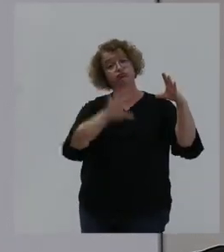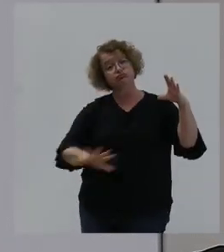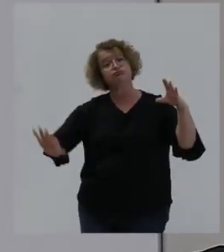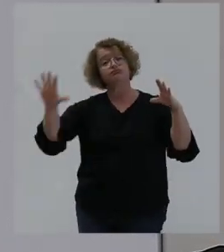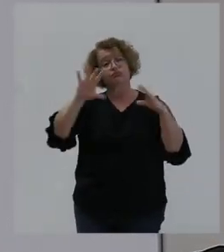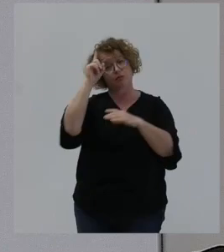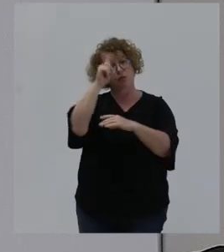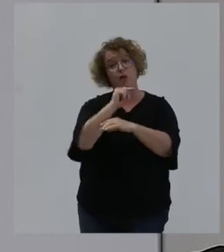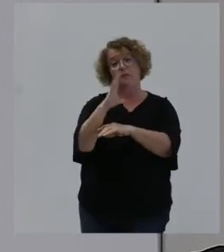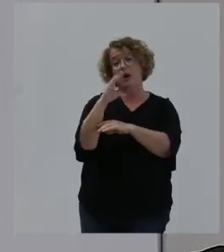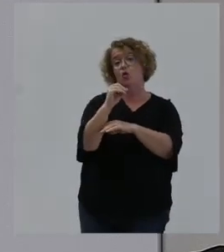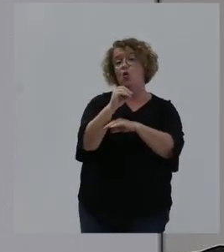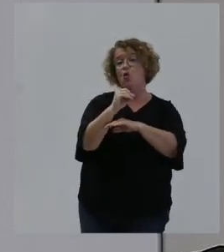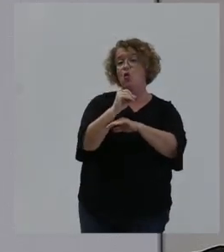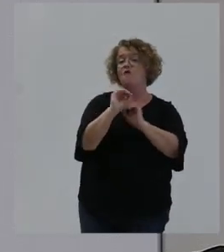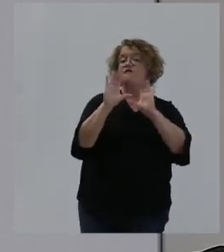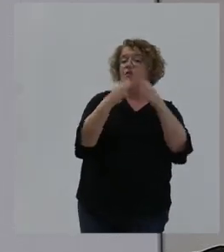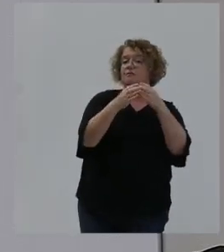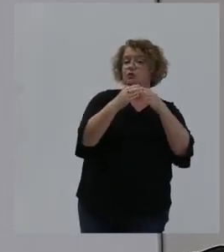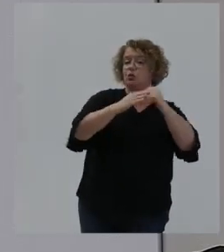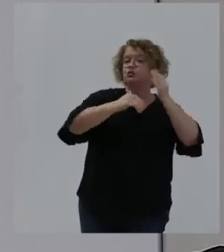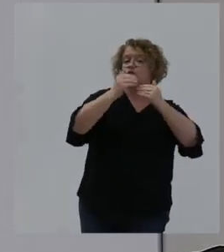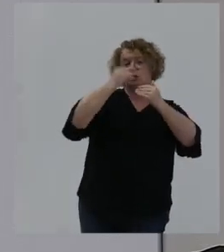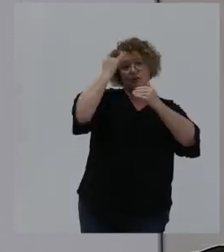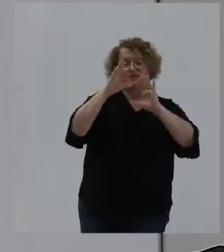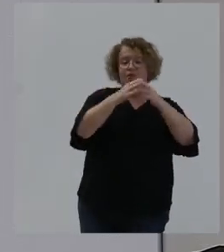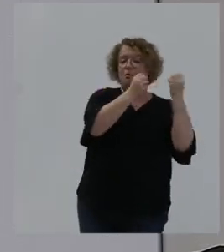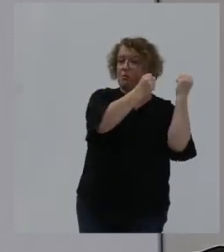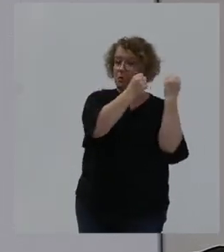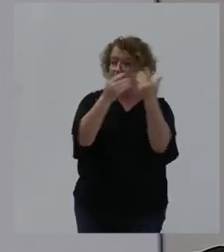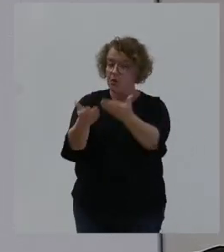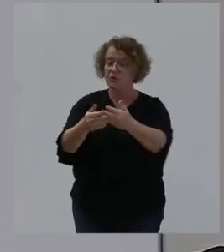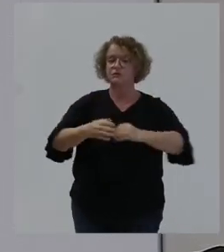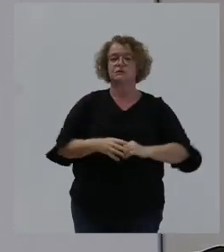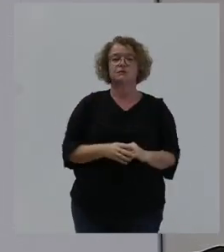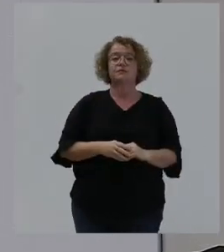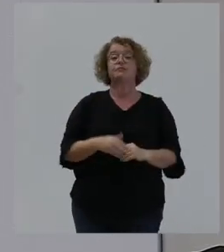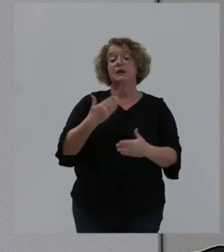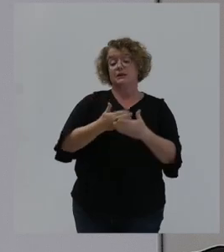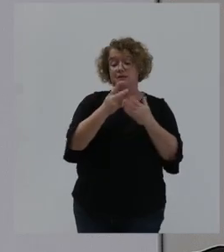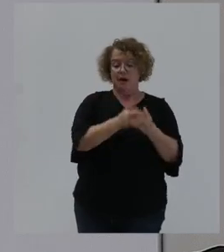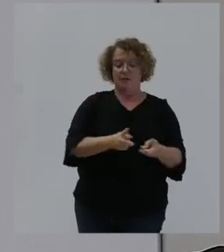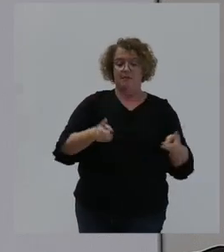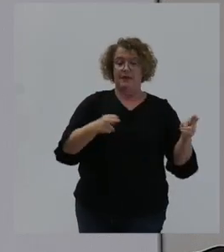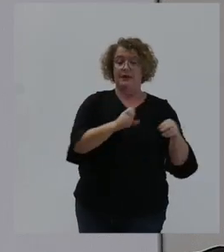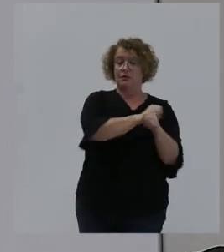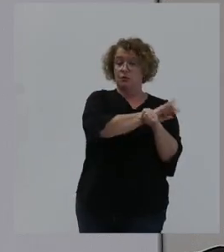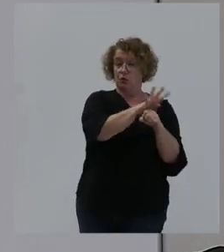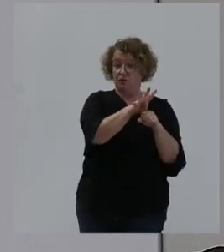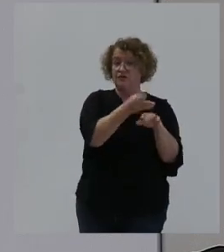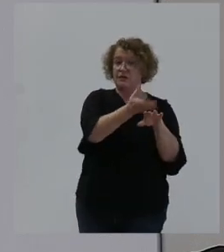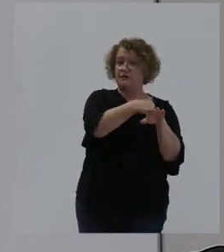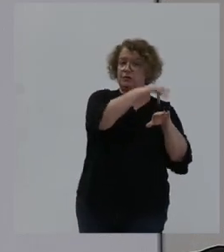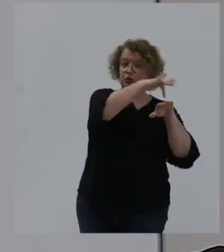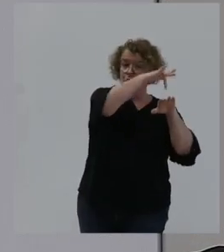une co-construction d'une offre de formation. Les campus connectés, un pendant la période du Covid et deux appels